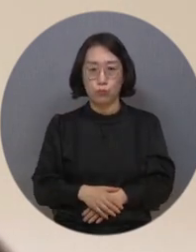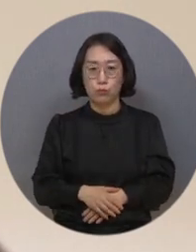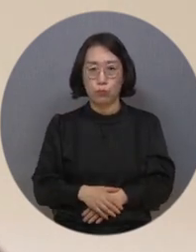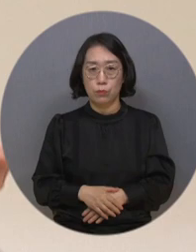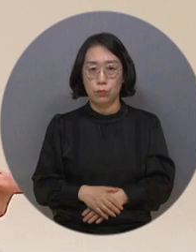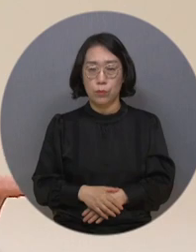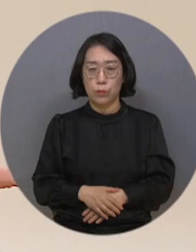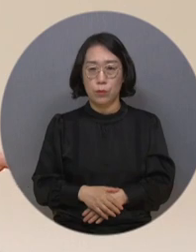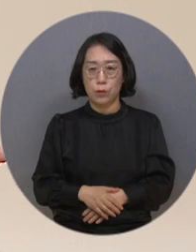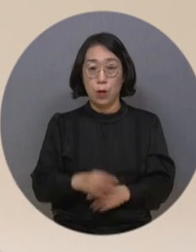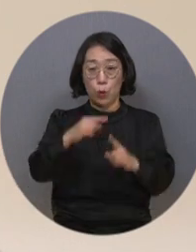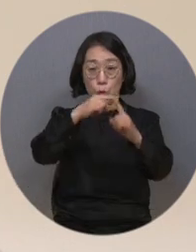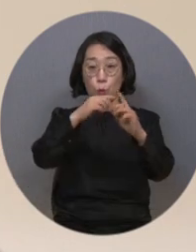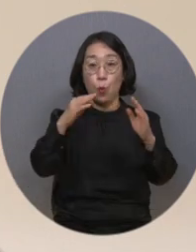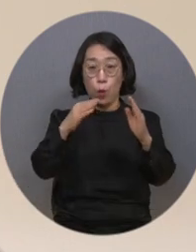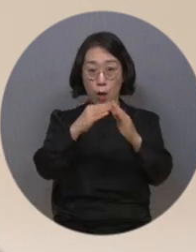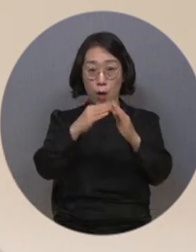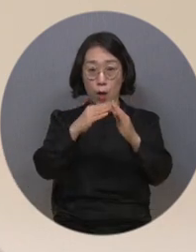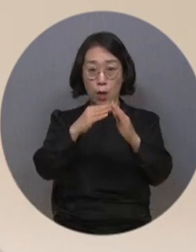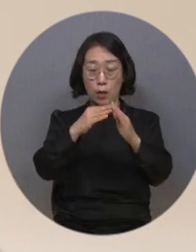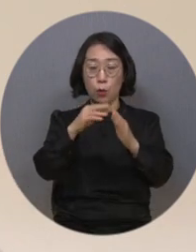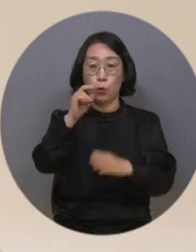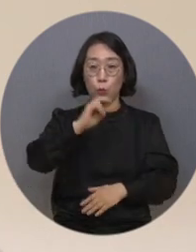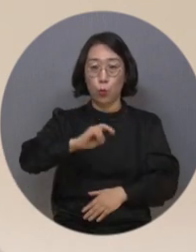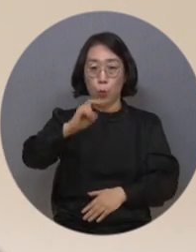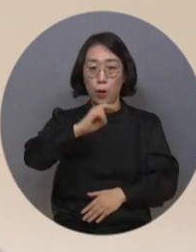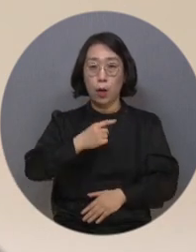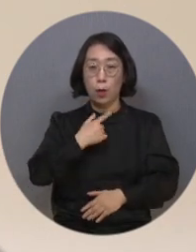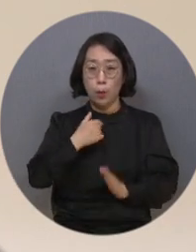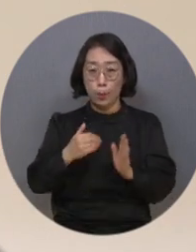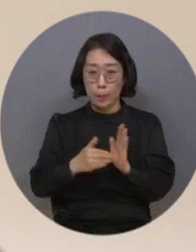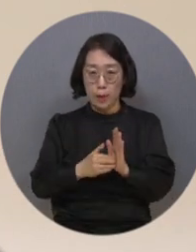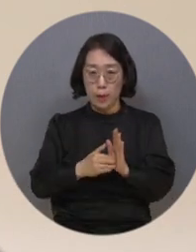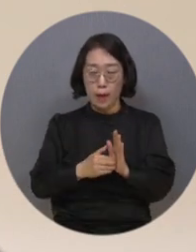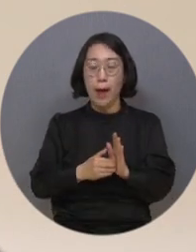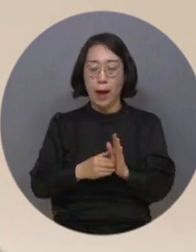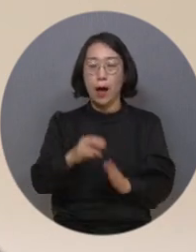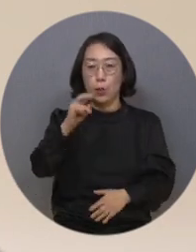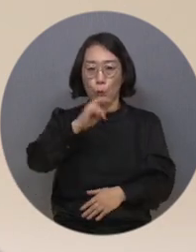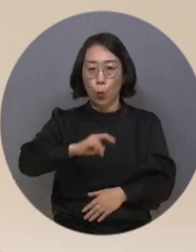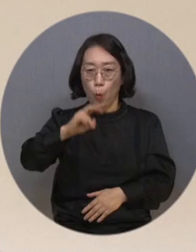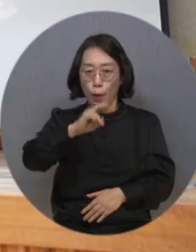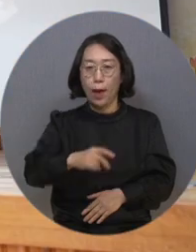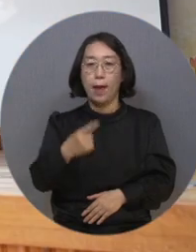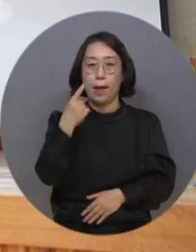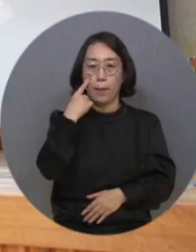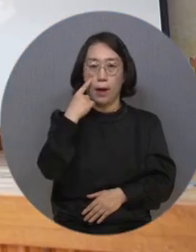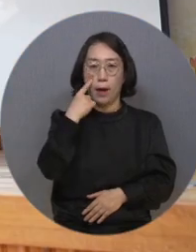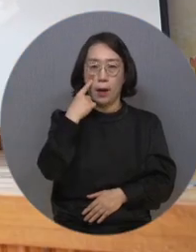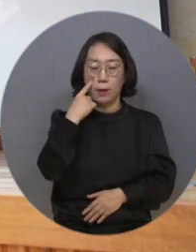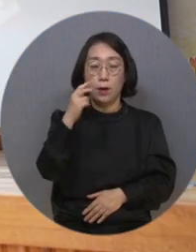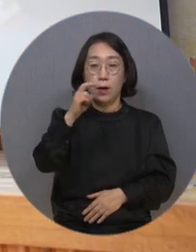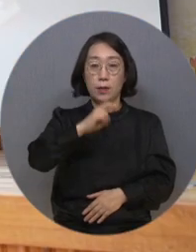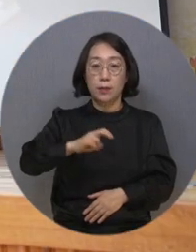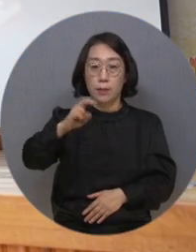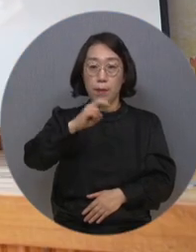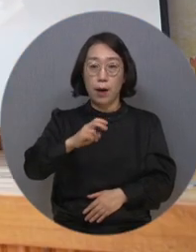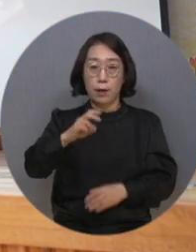그때 교회에서 찬양을 하고 했었거든요. 아, 이 노래다. 그래가지고 음대를 가려고.